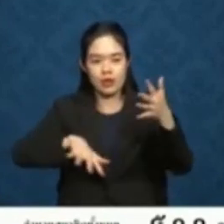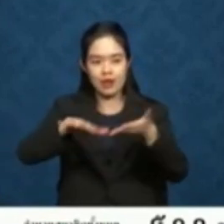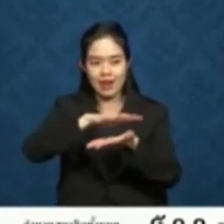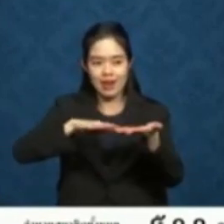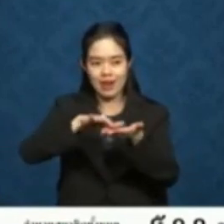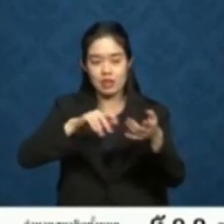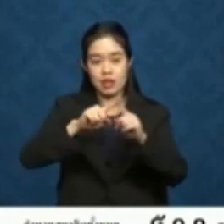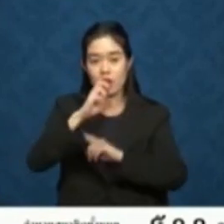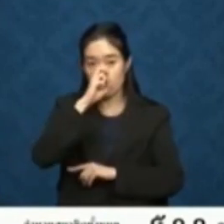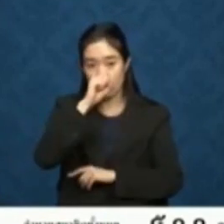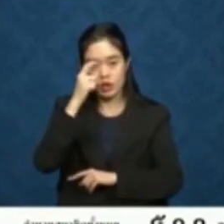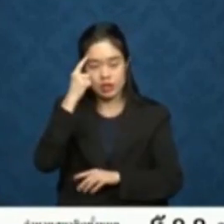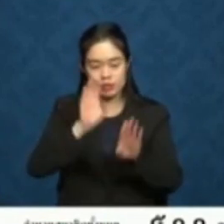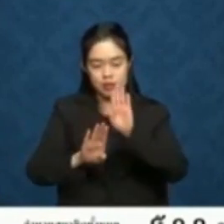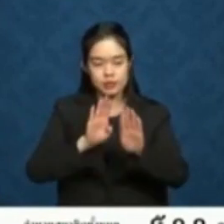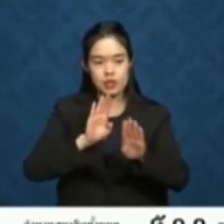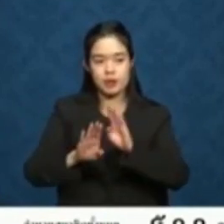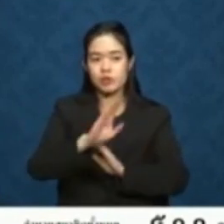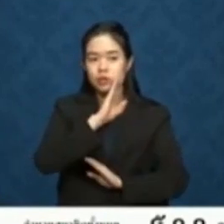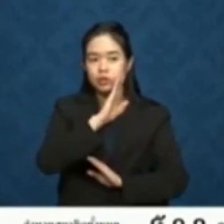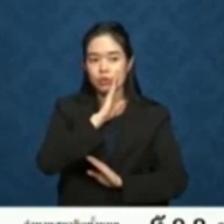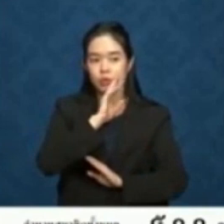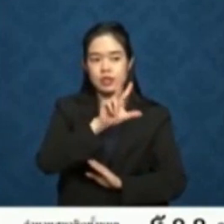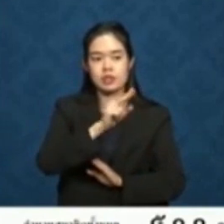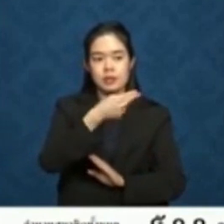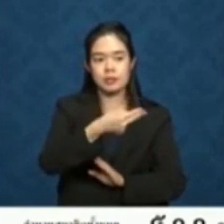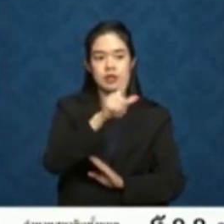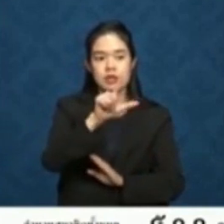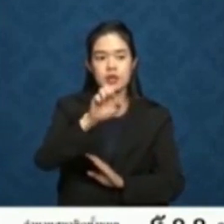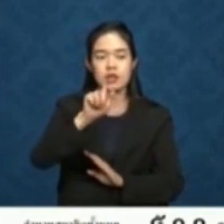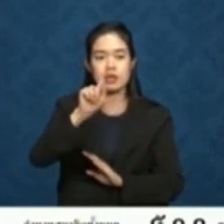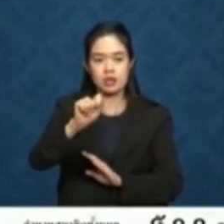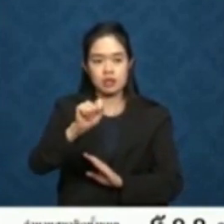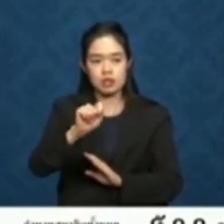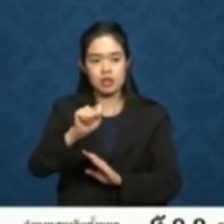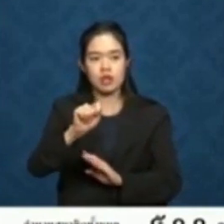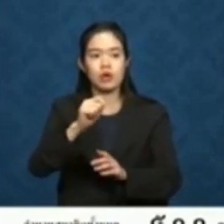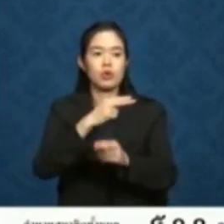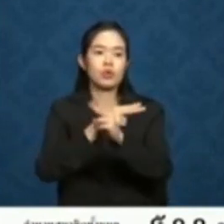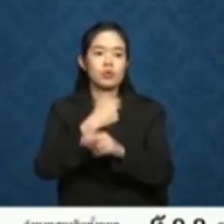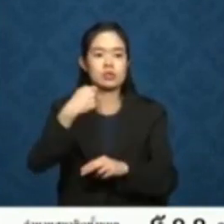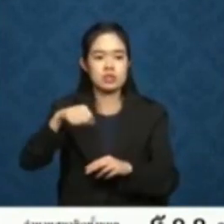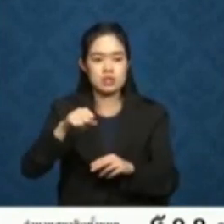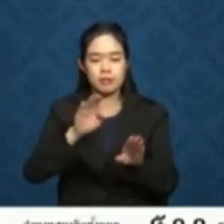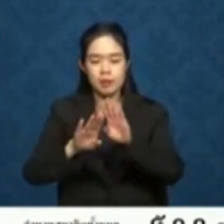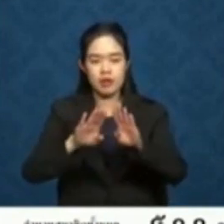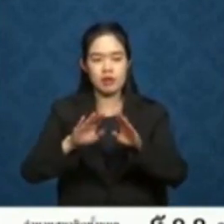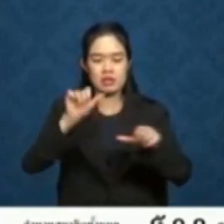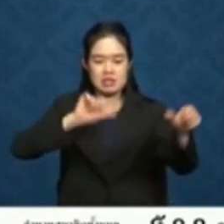หลักการตามคณิตศาสตร์พื้นฐานการใช้สารเคมี 30,000 ลิตรนี่เท่ากับน้ำมันรั่วไหล 300,000 ลิตรลงทะเลใช่หรือ